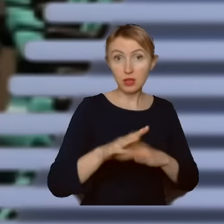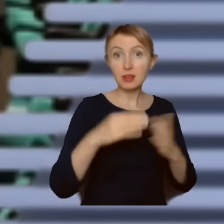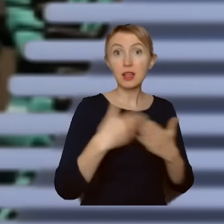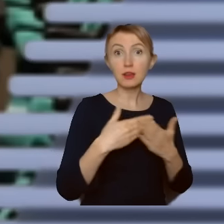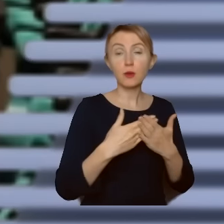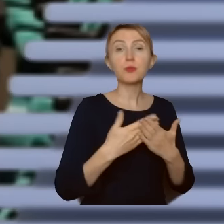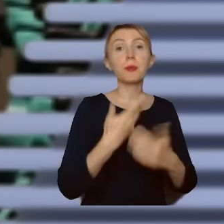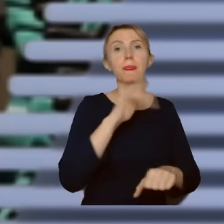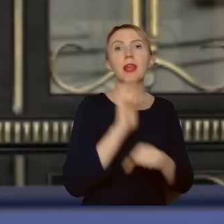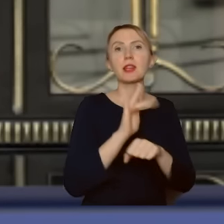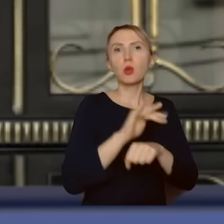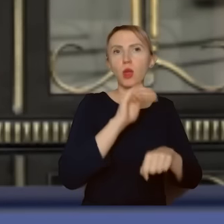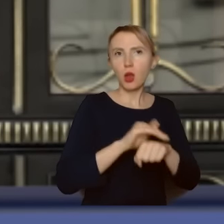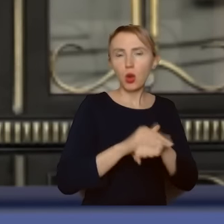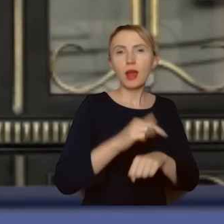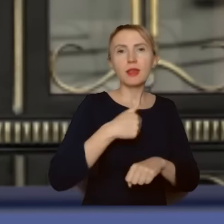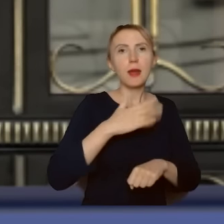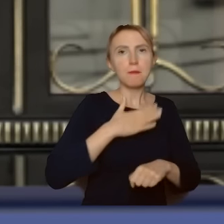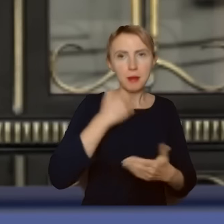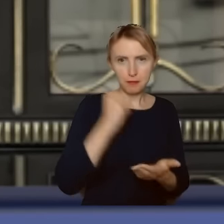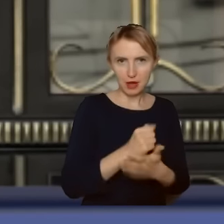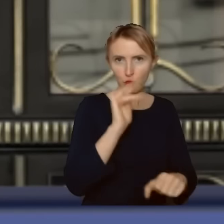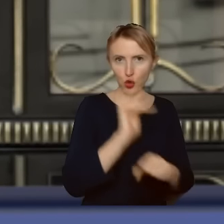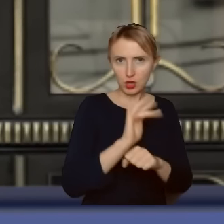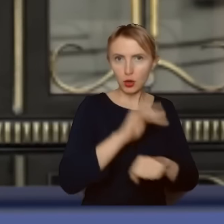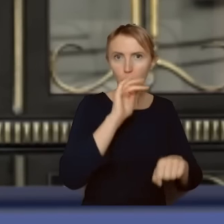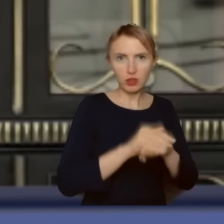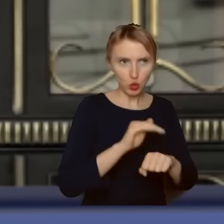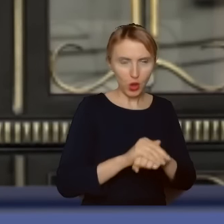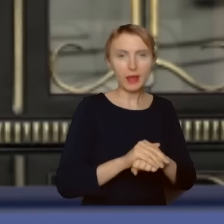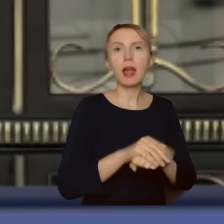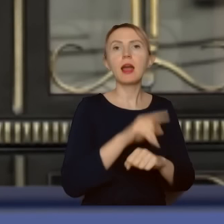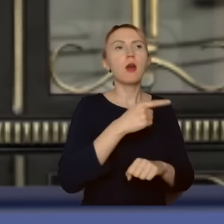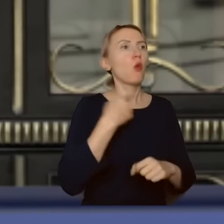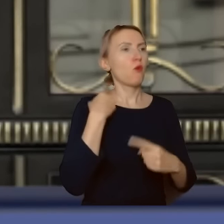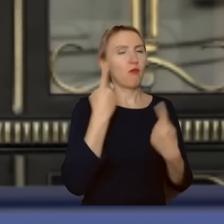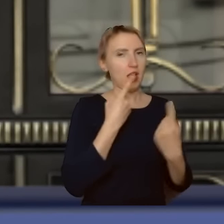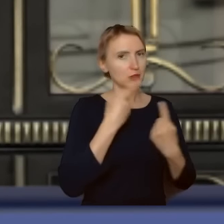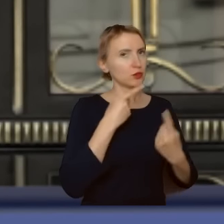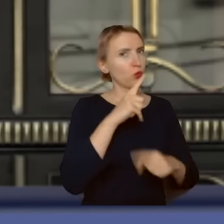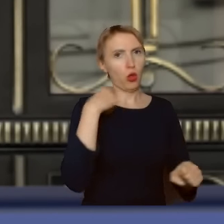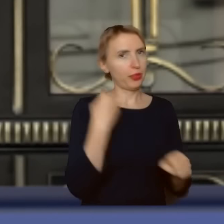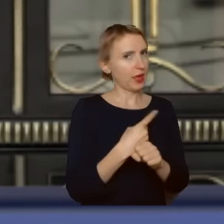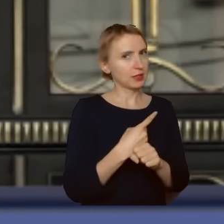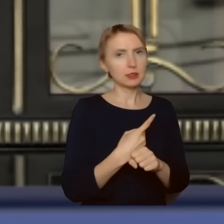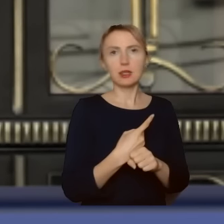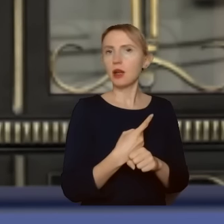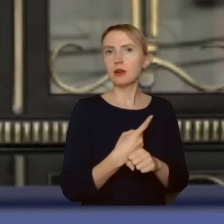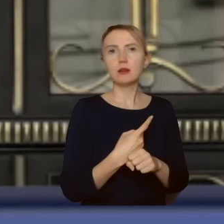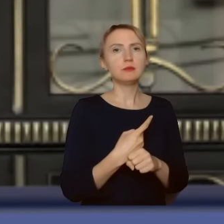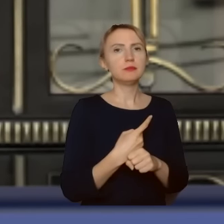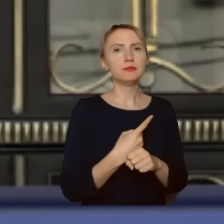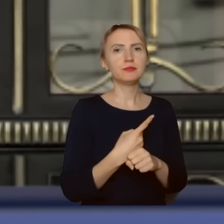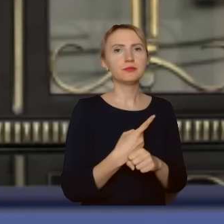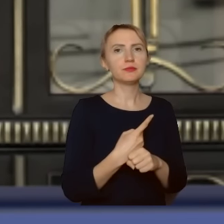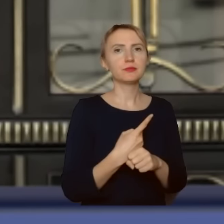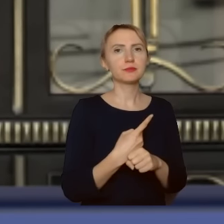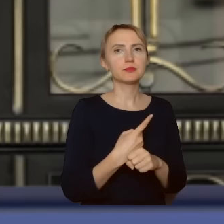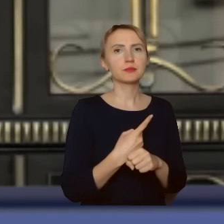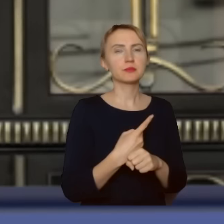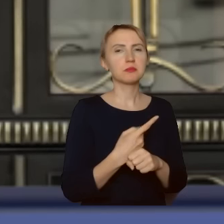krytykuję kolegę. Ja mam prawo krytykować kolegę. Uważam, że to była decyzja absolutnie